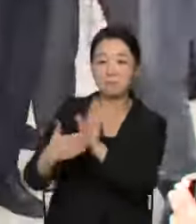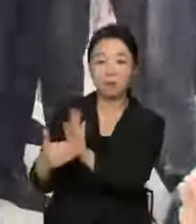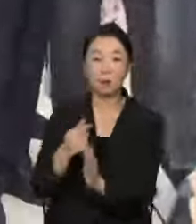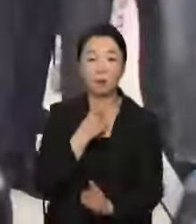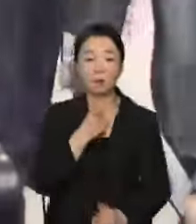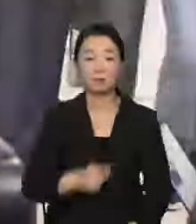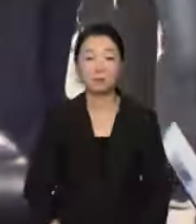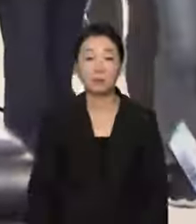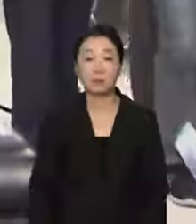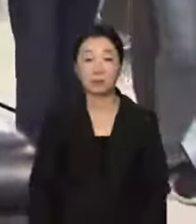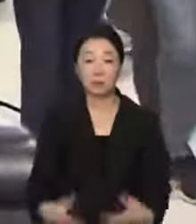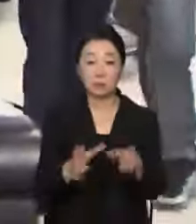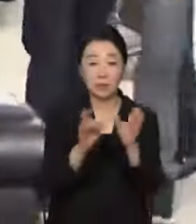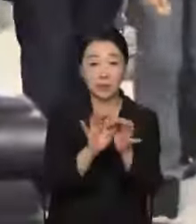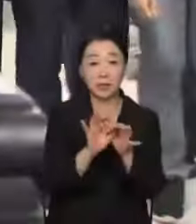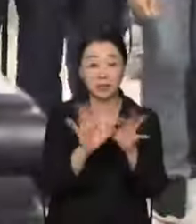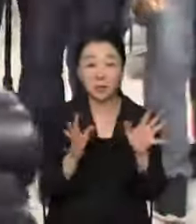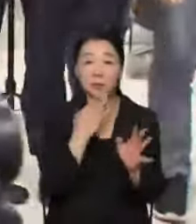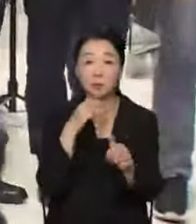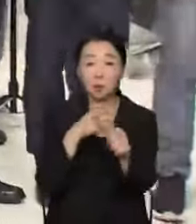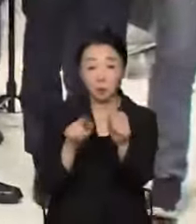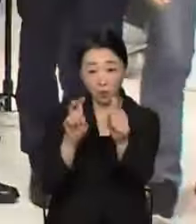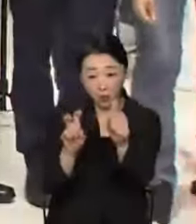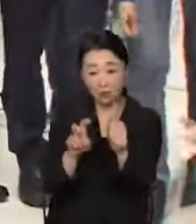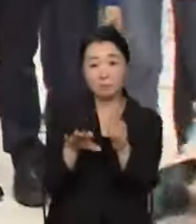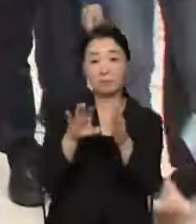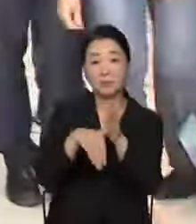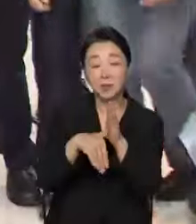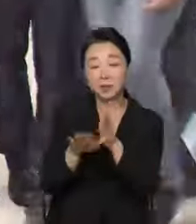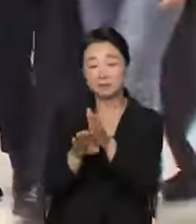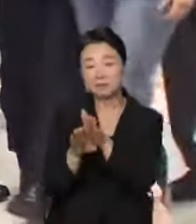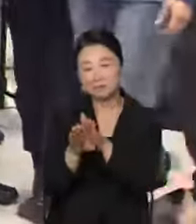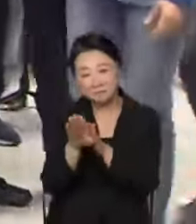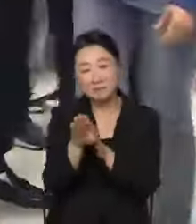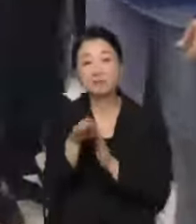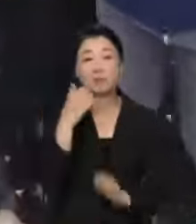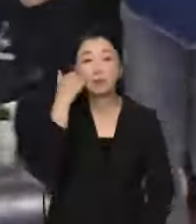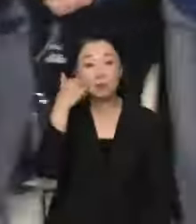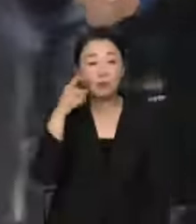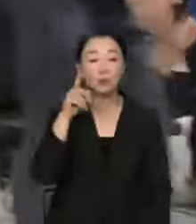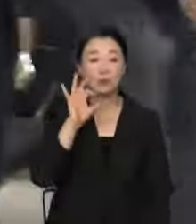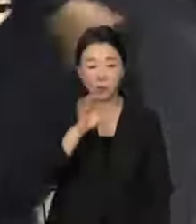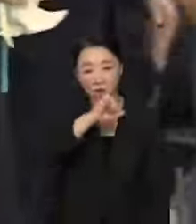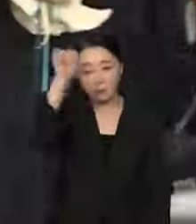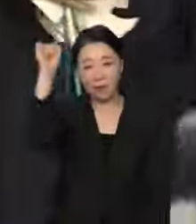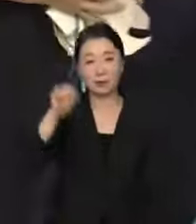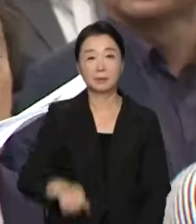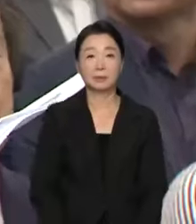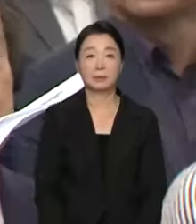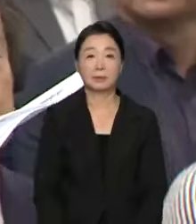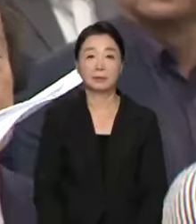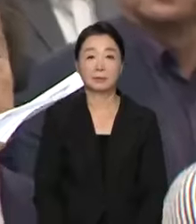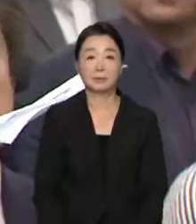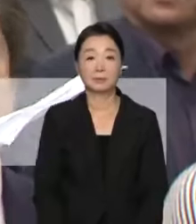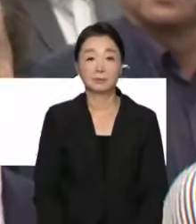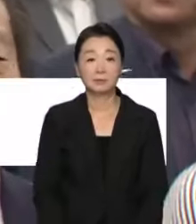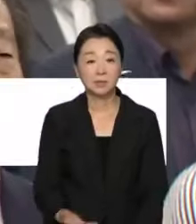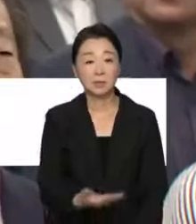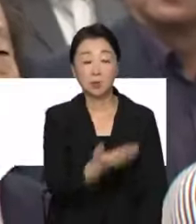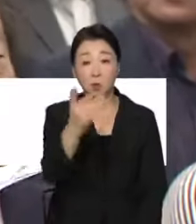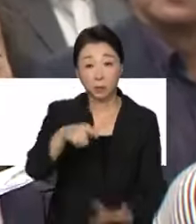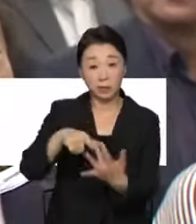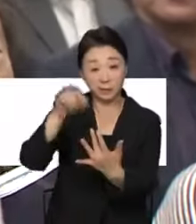정당과 무관하게 치러진 서울교육감 선거에선 진보진영 정근식 후보가 선택을 받았습니다. 여러분의